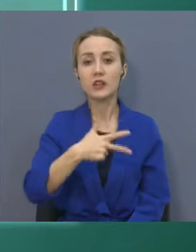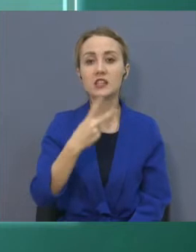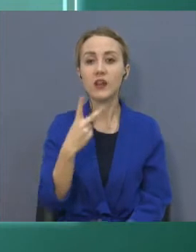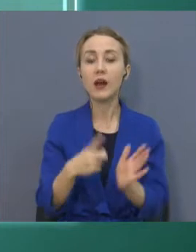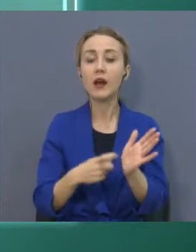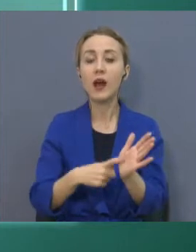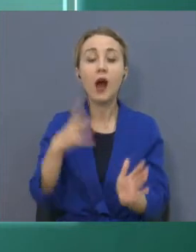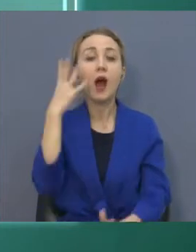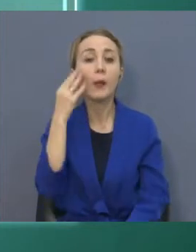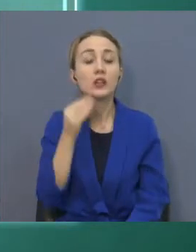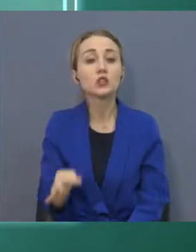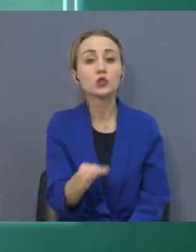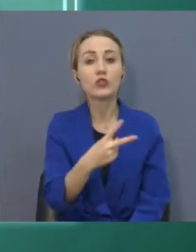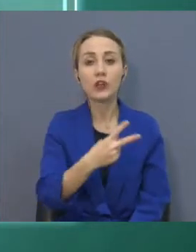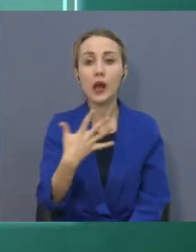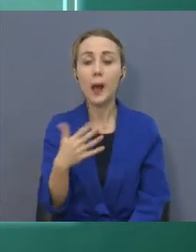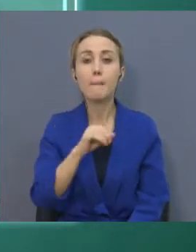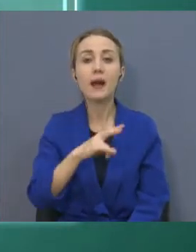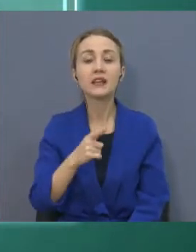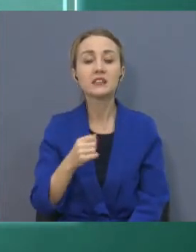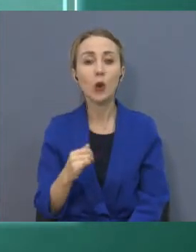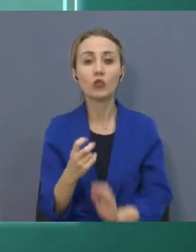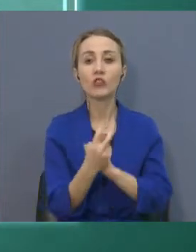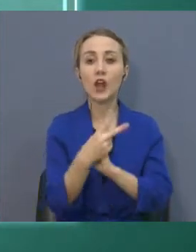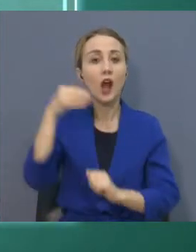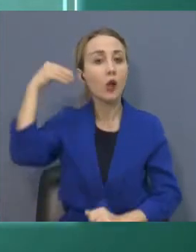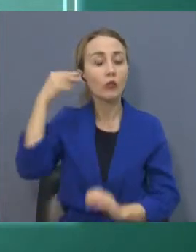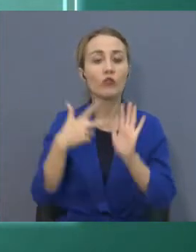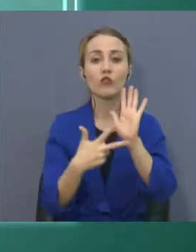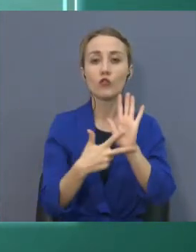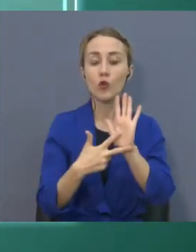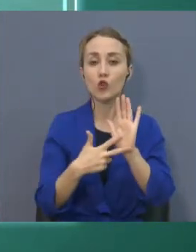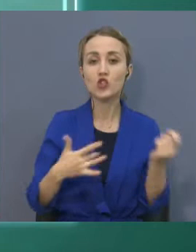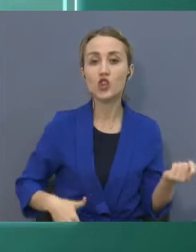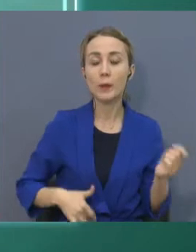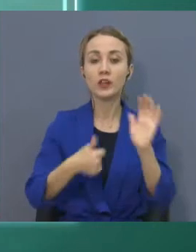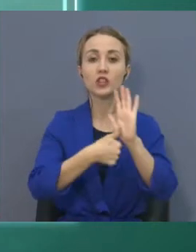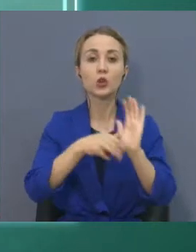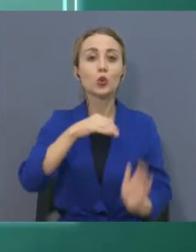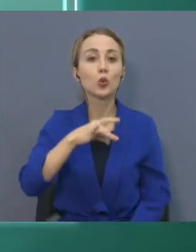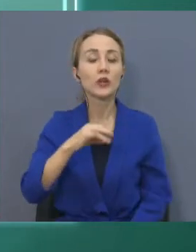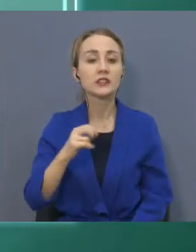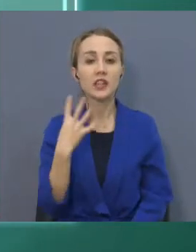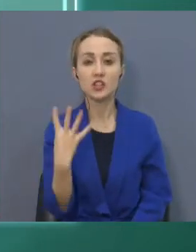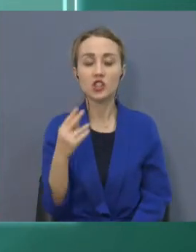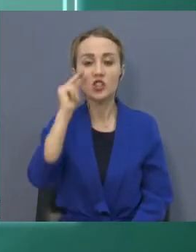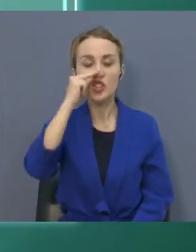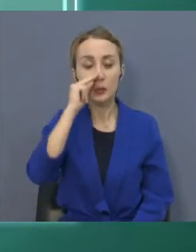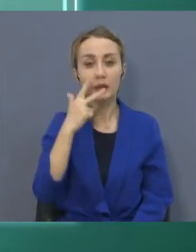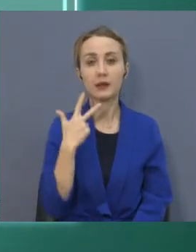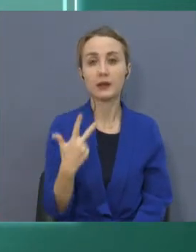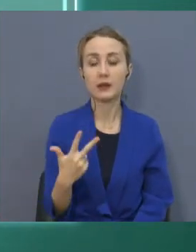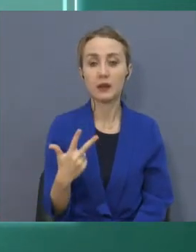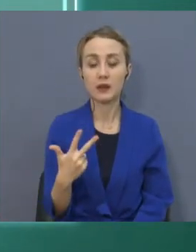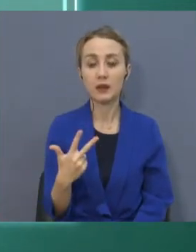Карагандинской. В Алматинской области 25, Мангыстауской 12, Актюбинской 8, Жамбыльской 6, Туркестанской 4, Шымкенте 3 и 1